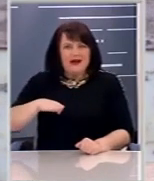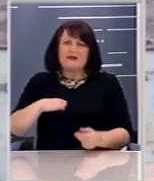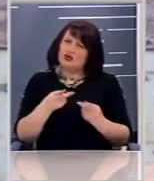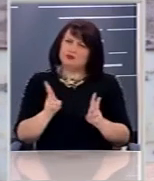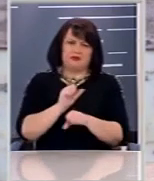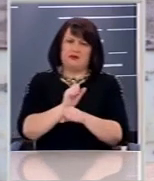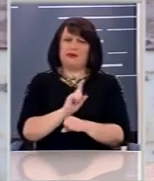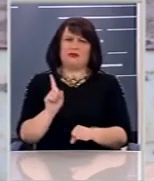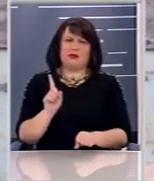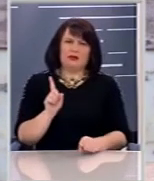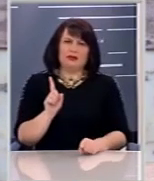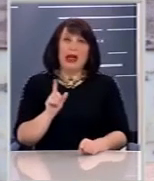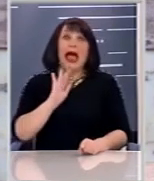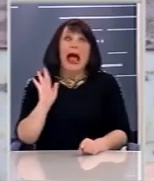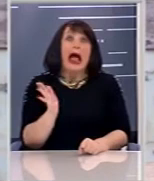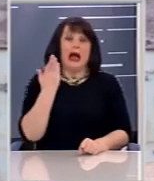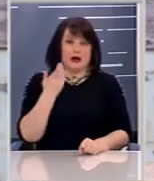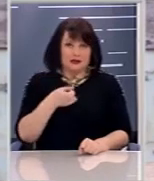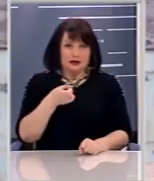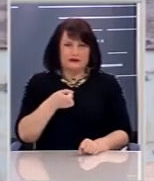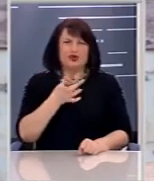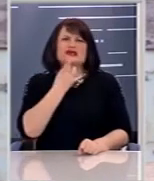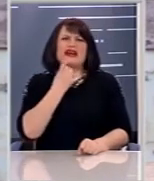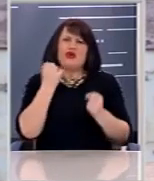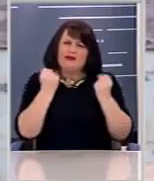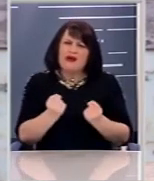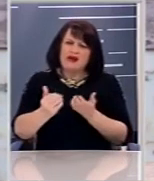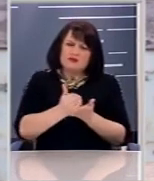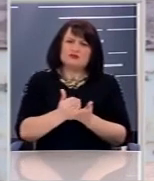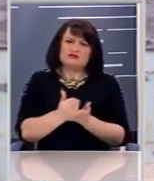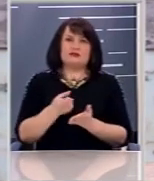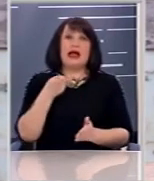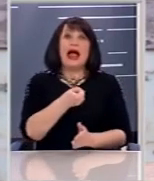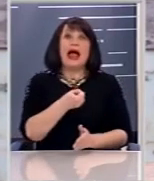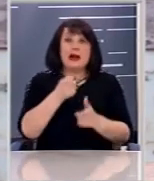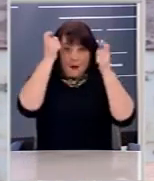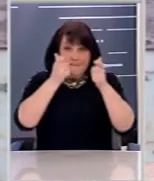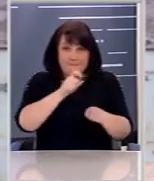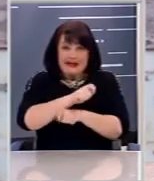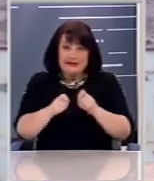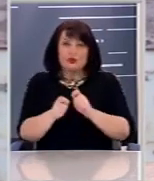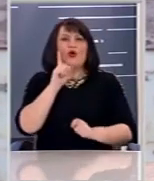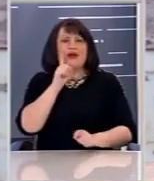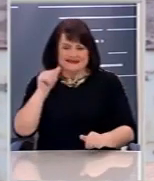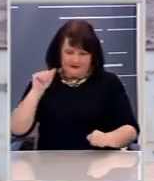εφόσον οι δράστες αυτού του ιδεχθούς εγκλήματος παντρευτούν τα θύματά τους.